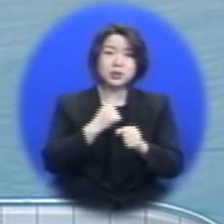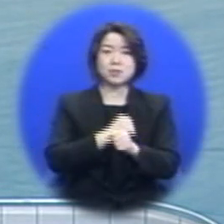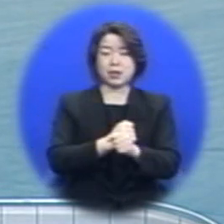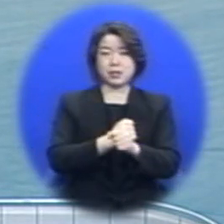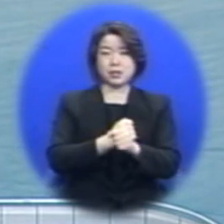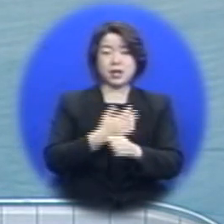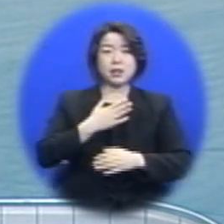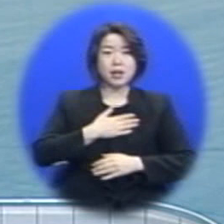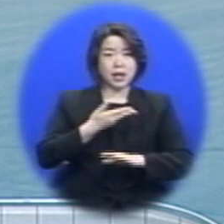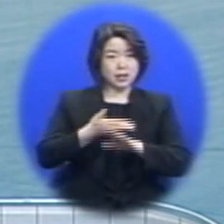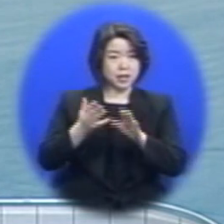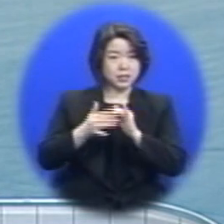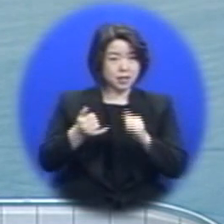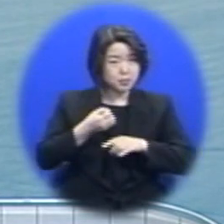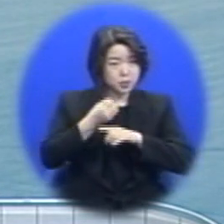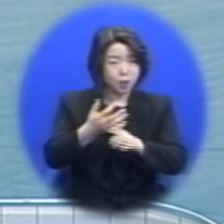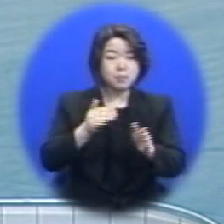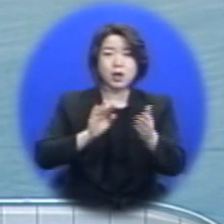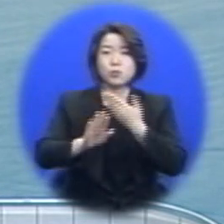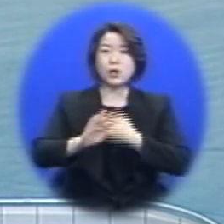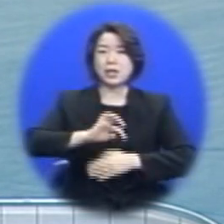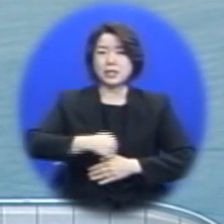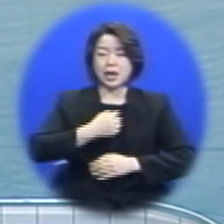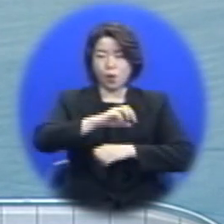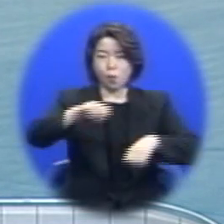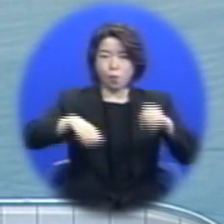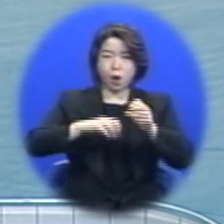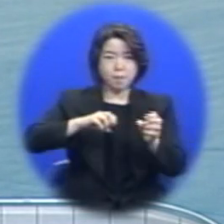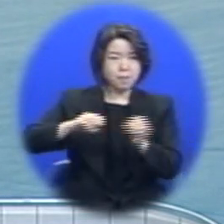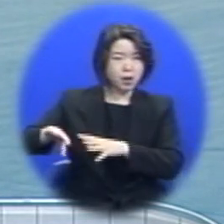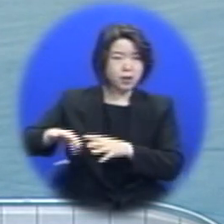후에 자신이 도리어 버림을 당할까 두려워함이로라.